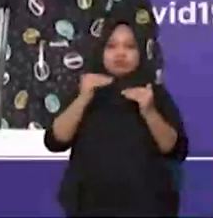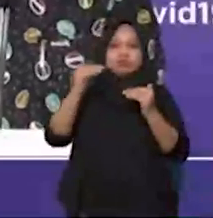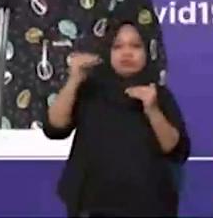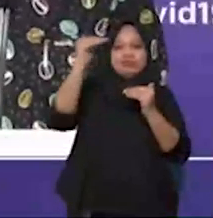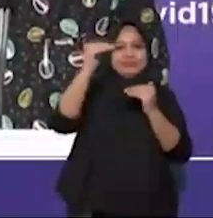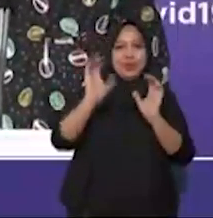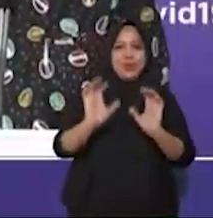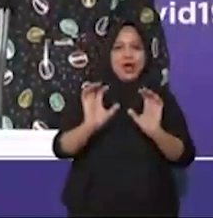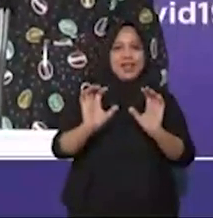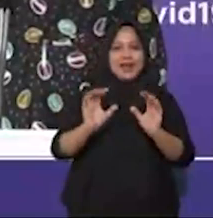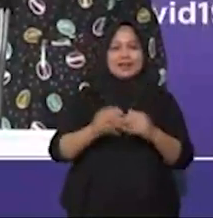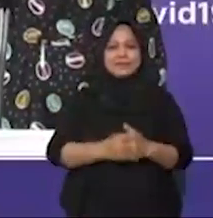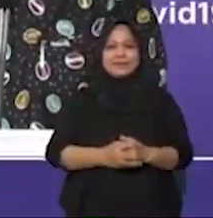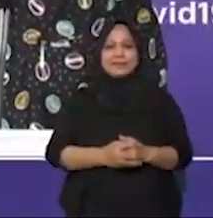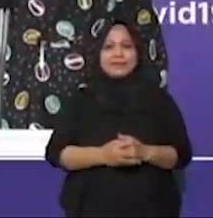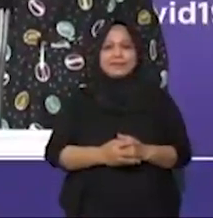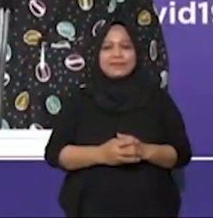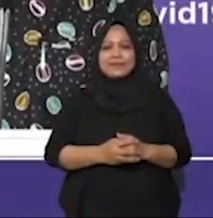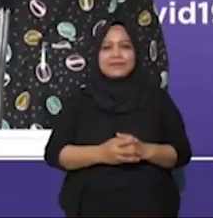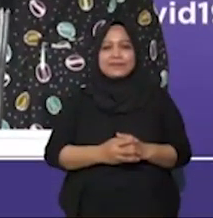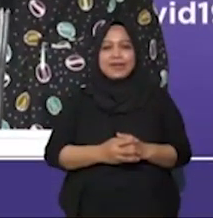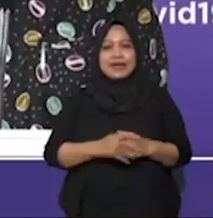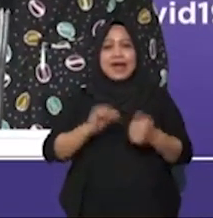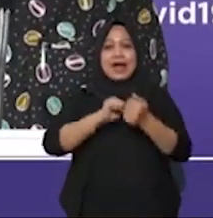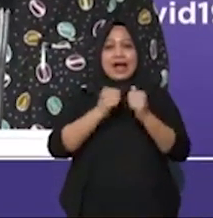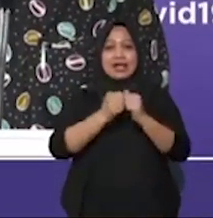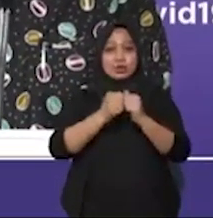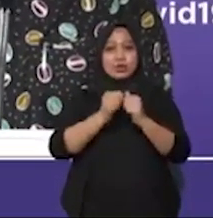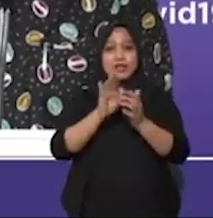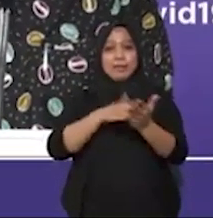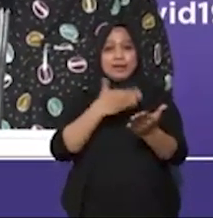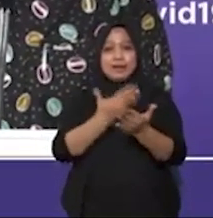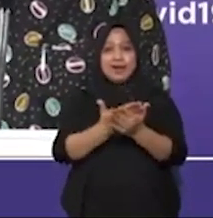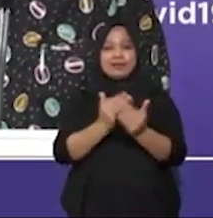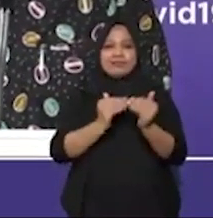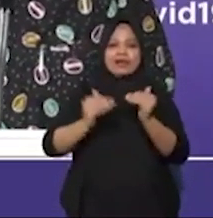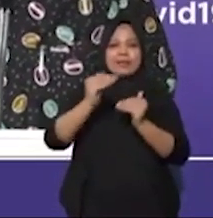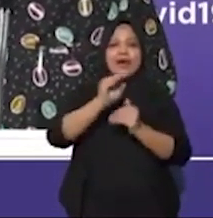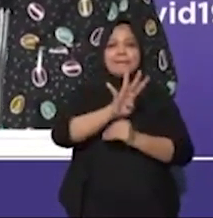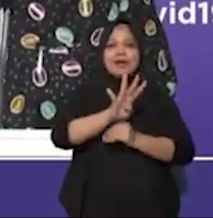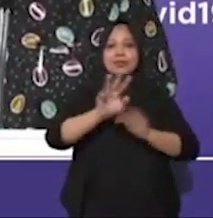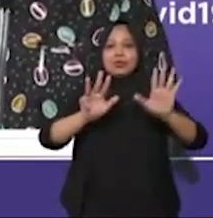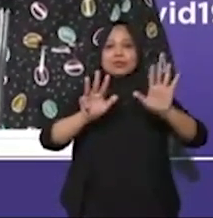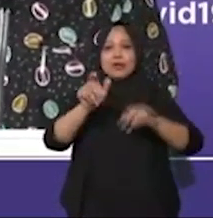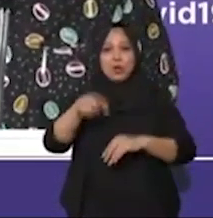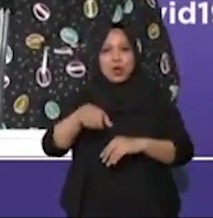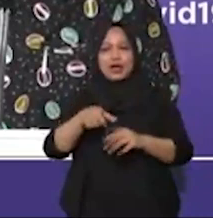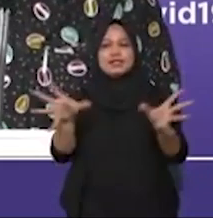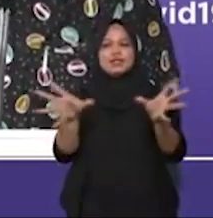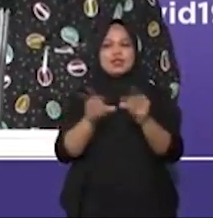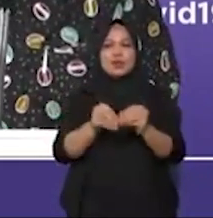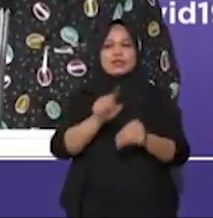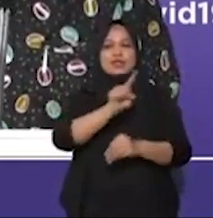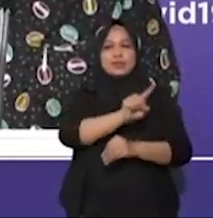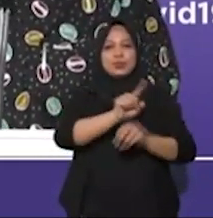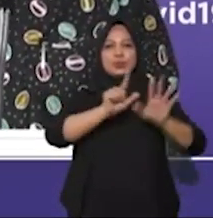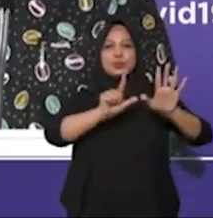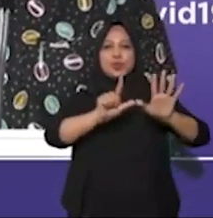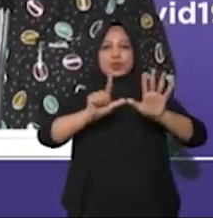sembuh kemudian saudara-saudara kasus meninggal naik 49 orang sehingga totalnya menjadi